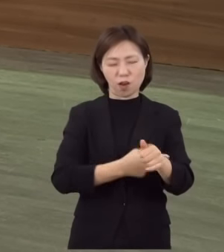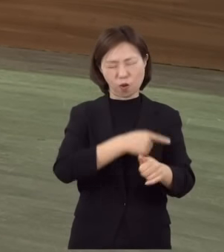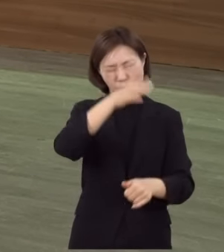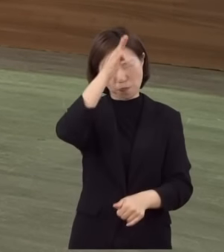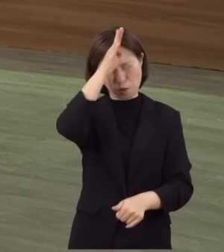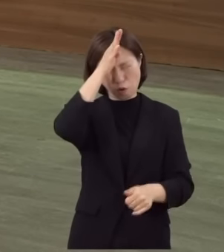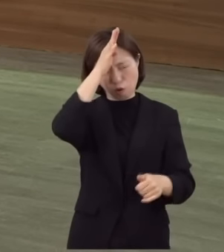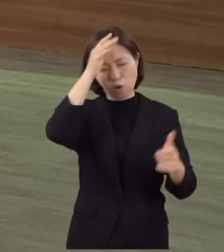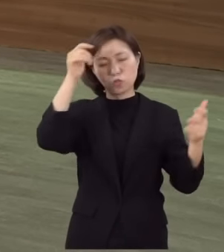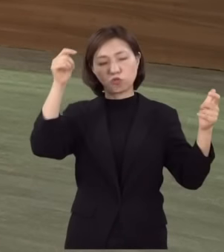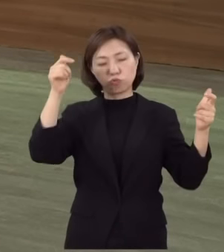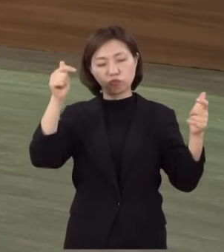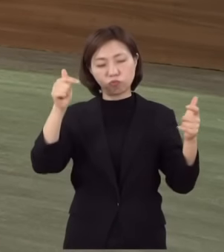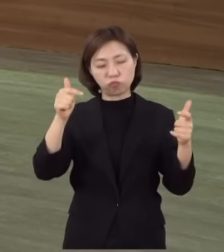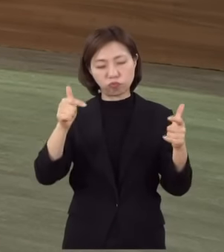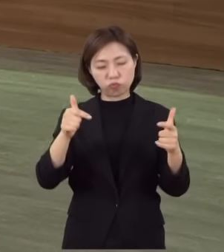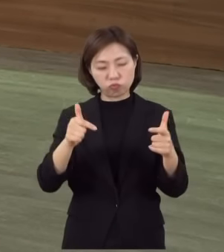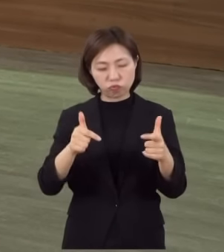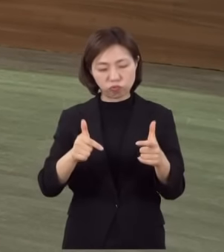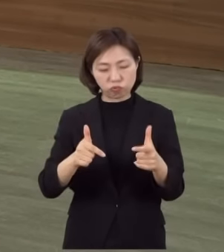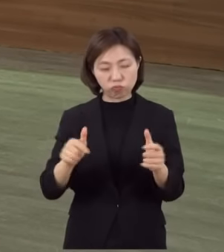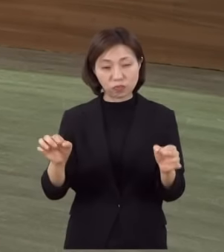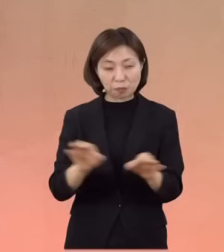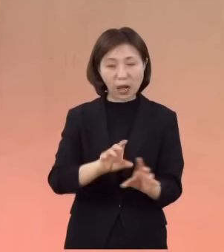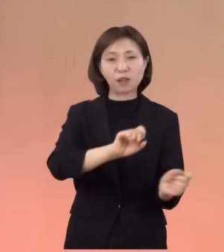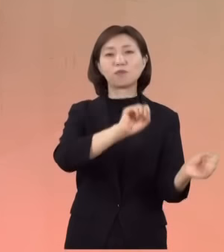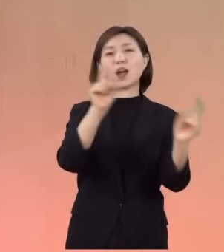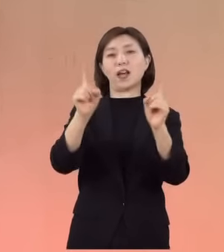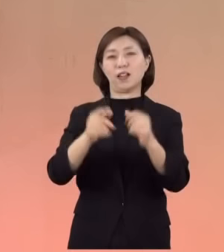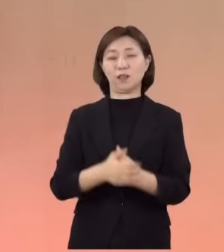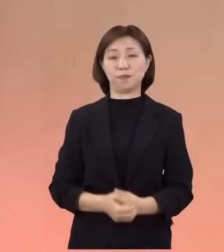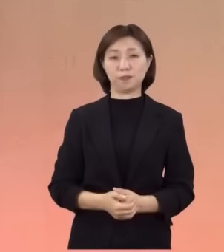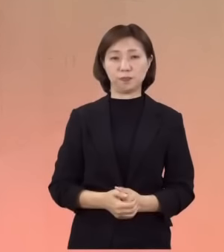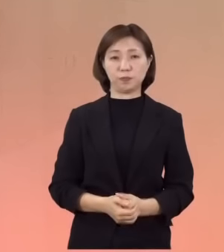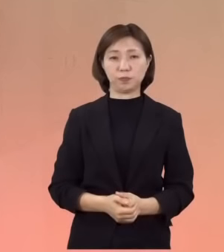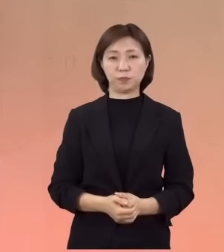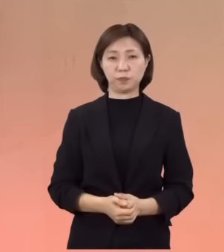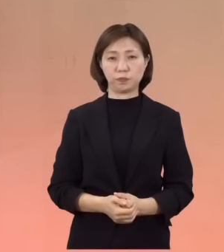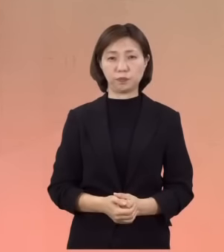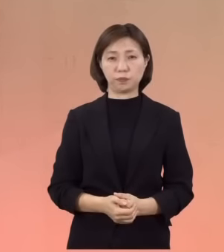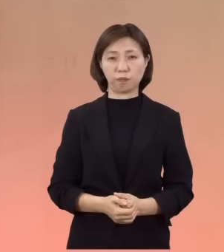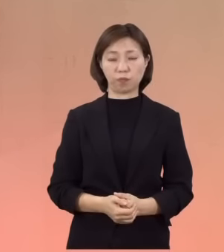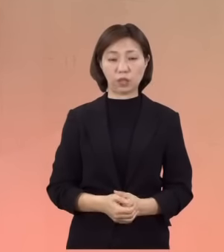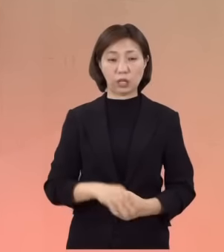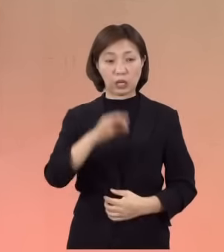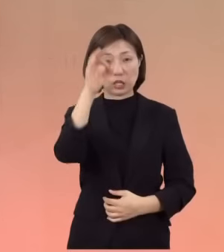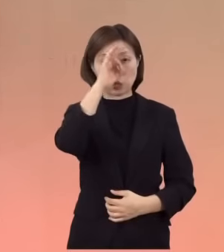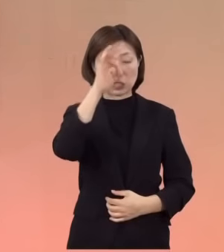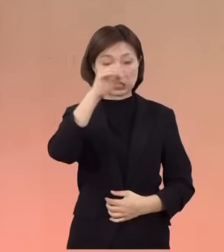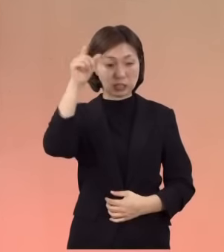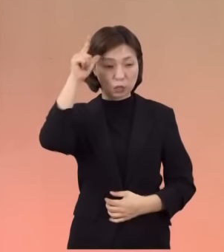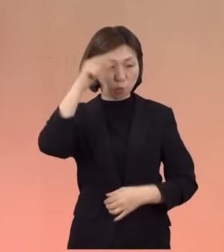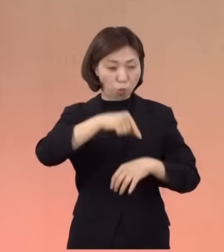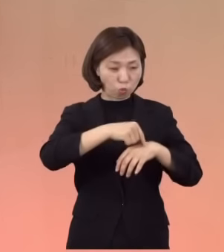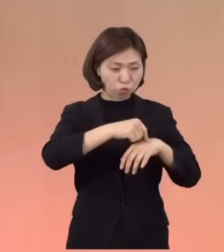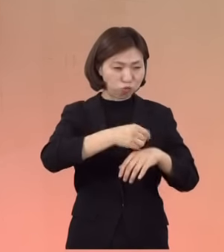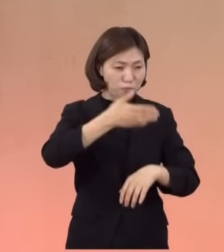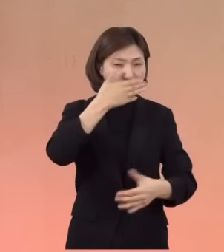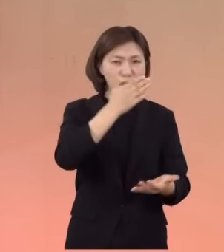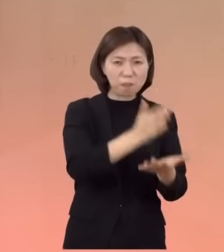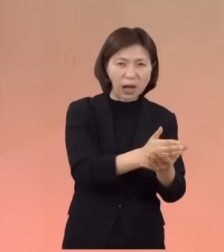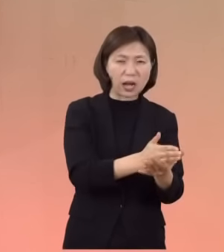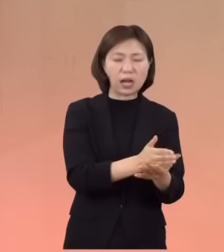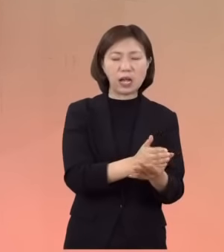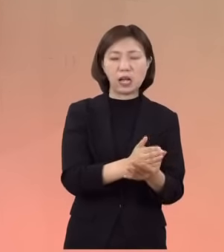저절로게 되었습니다 살생하지 않고 중생을 보호하 그니까 방생을 했다는